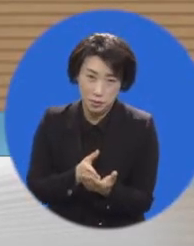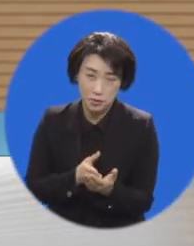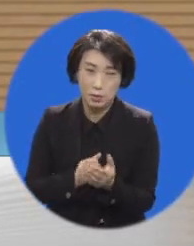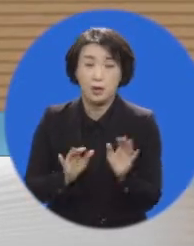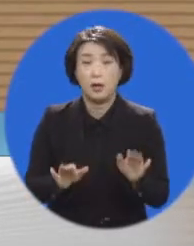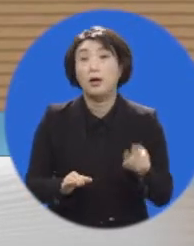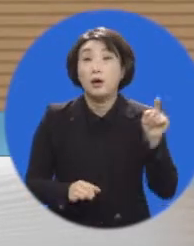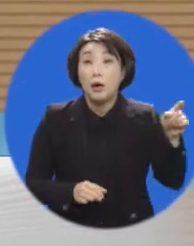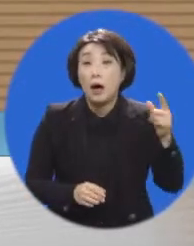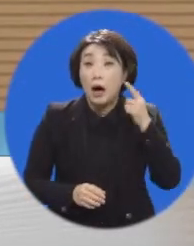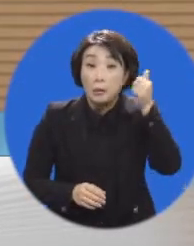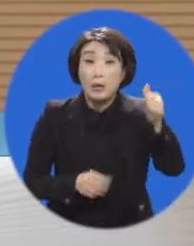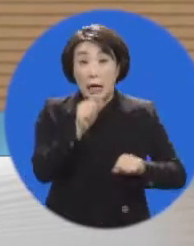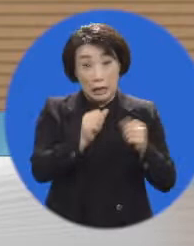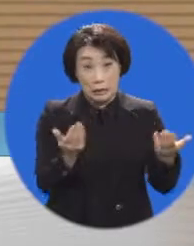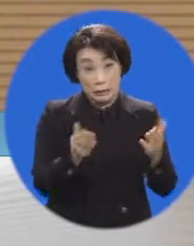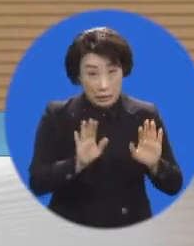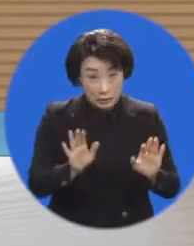그거 아버지가 하는 일 아니야.